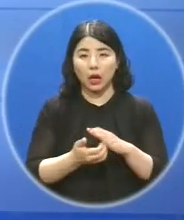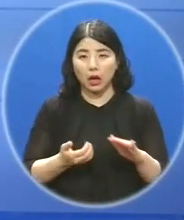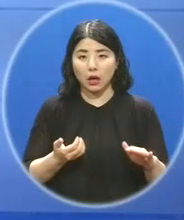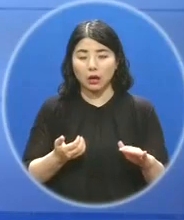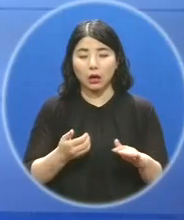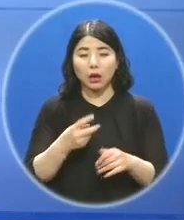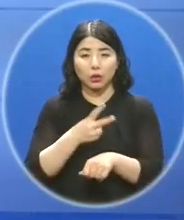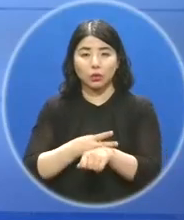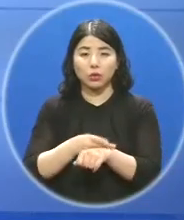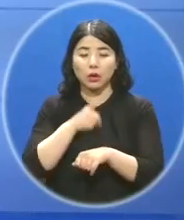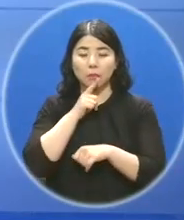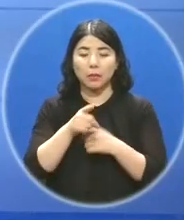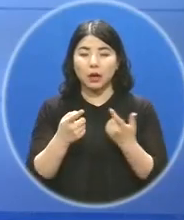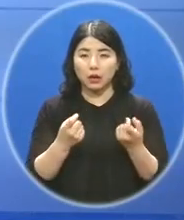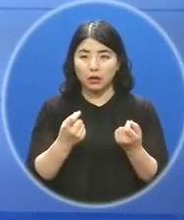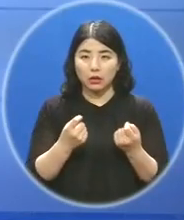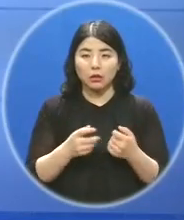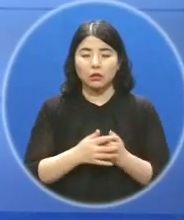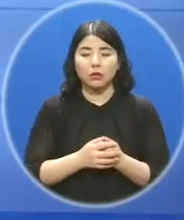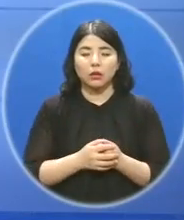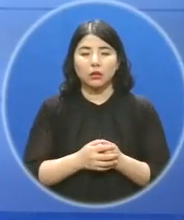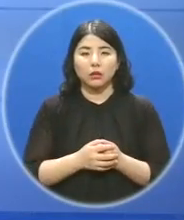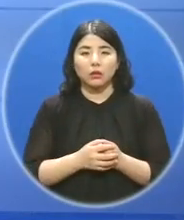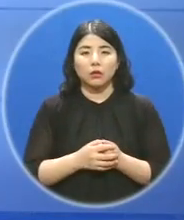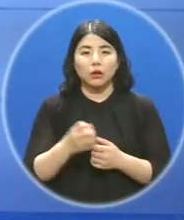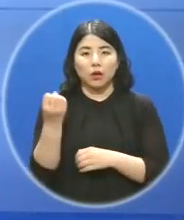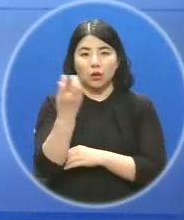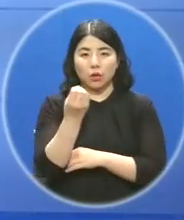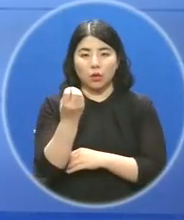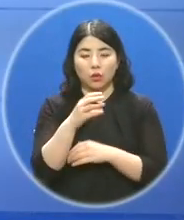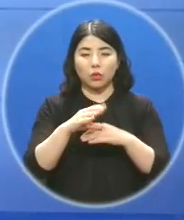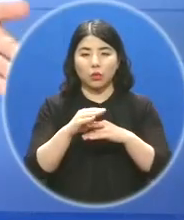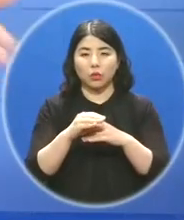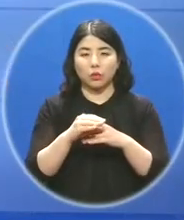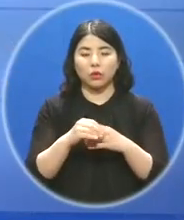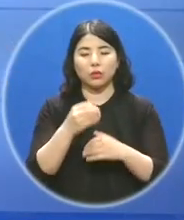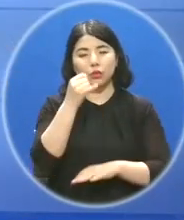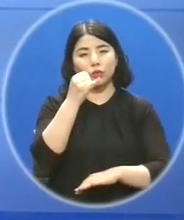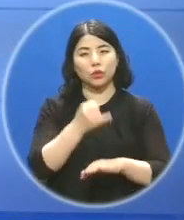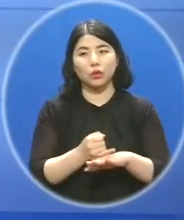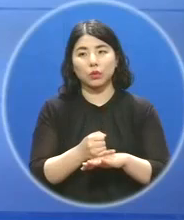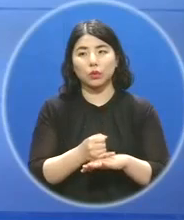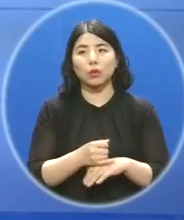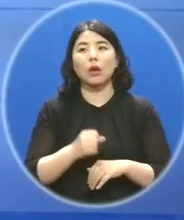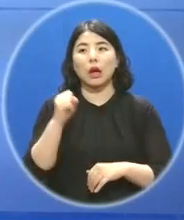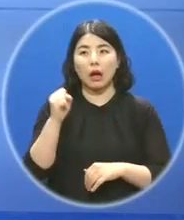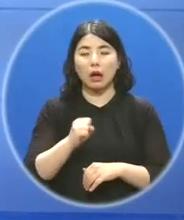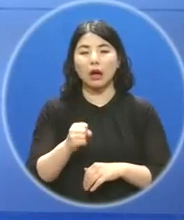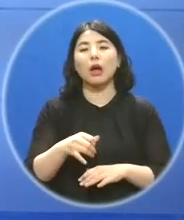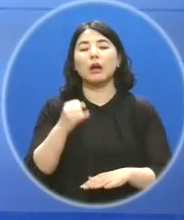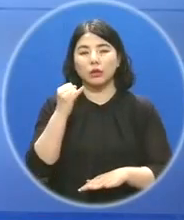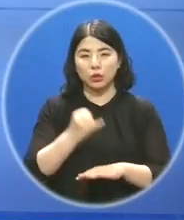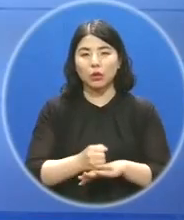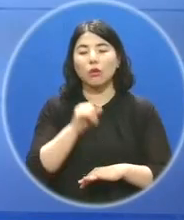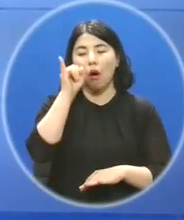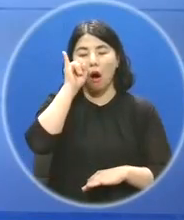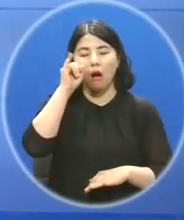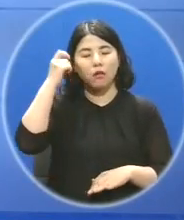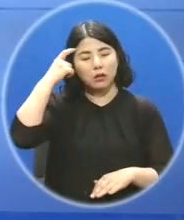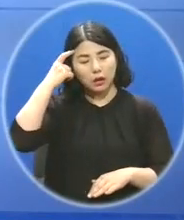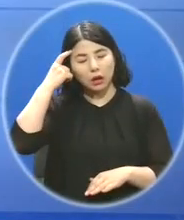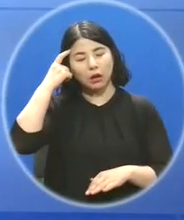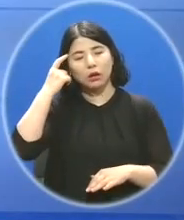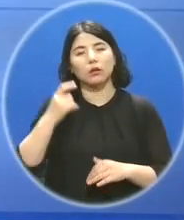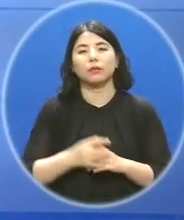그 교수님께서 말씀하시면서 그 언론을 통한 검증, 최소한 저는 이제 말씀을 드리면서 아 최소한 그거 하나는 그래도 있겠구나 이